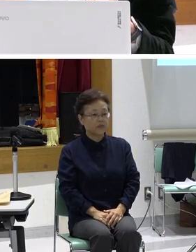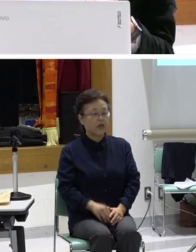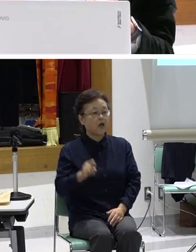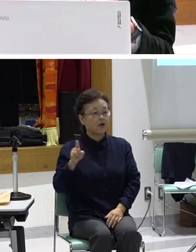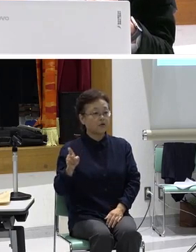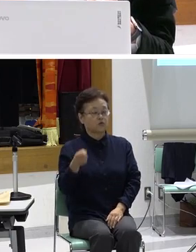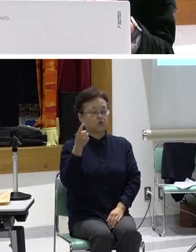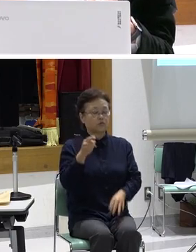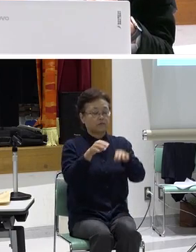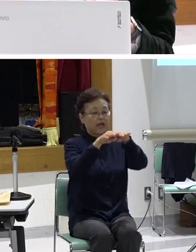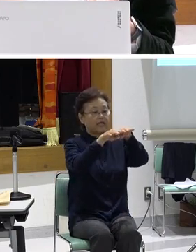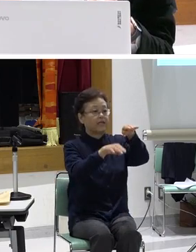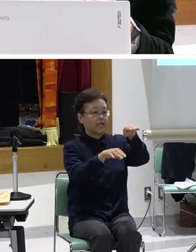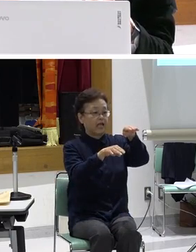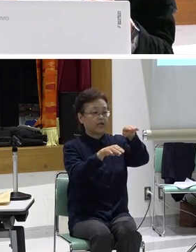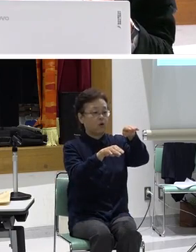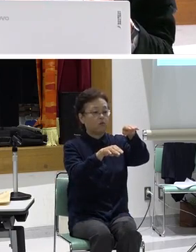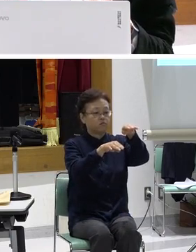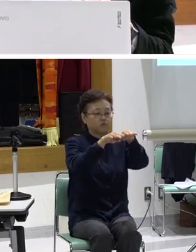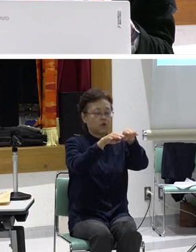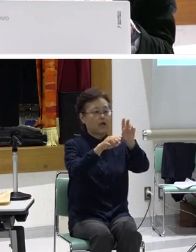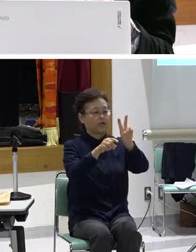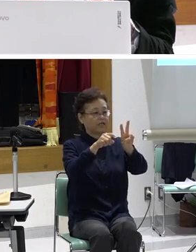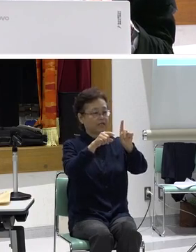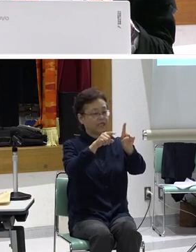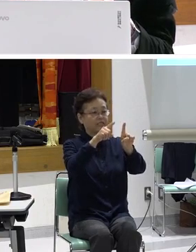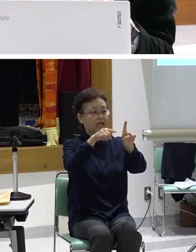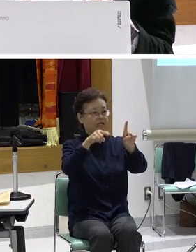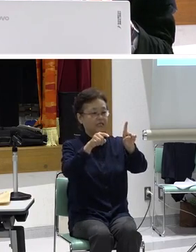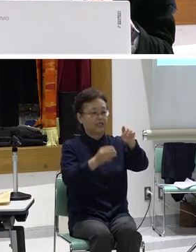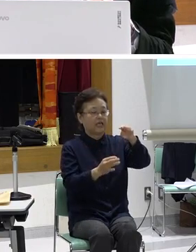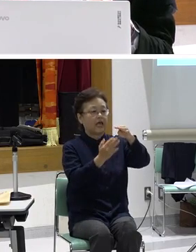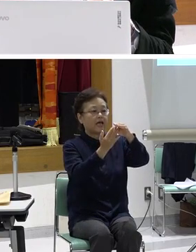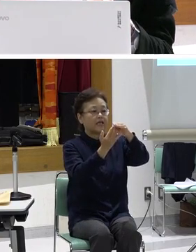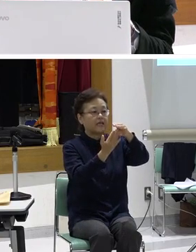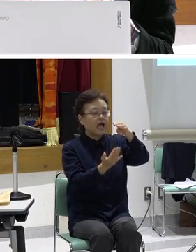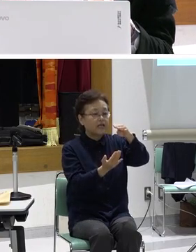段差を2センチ以内にしようと思って、